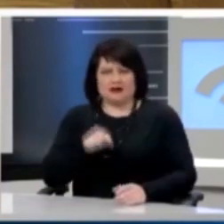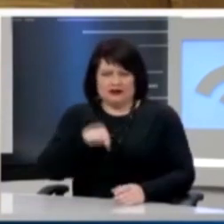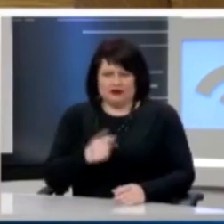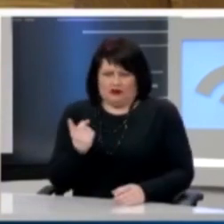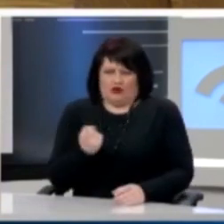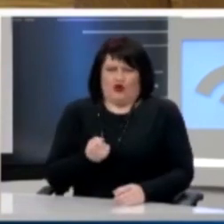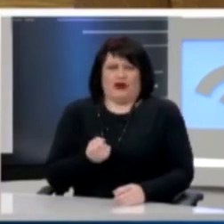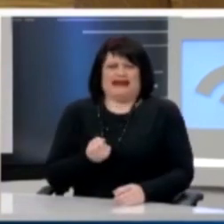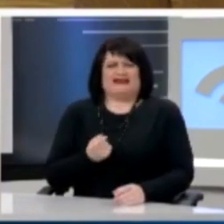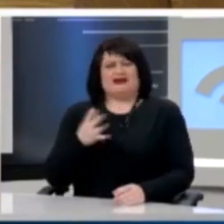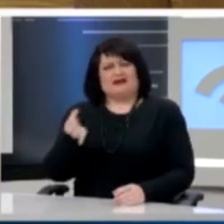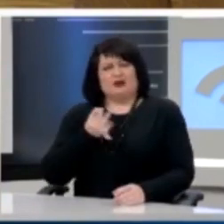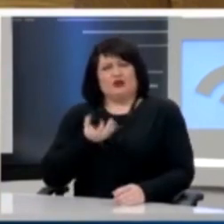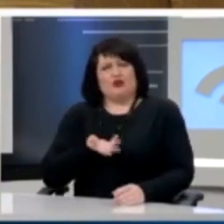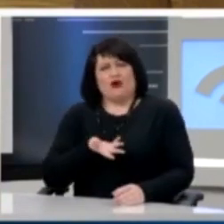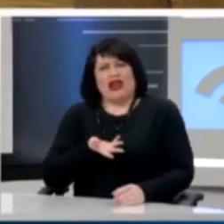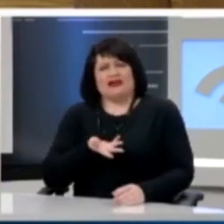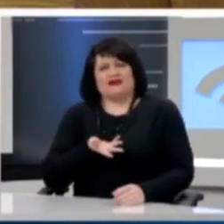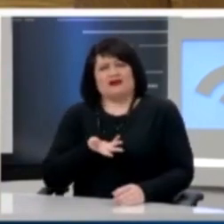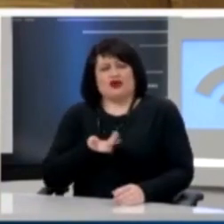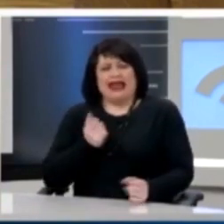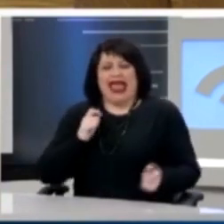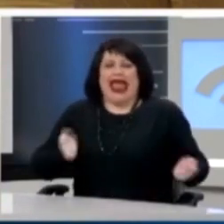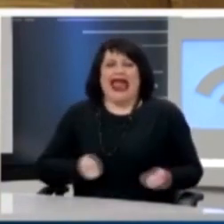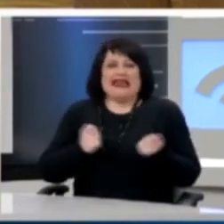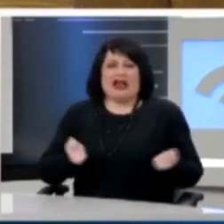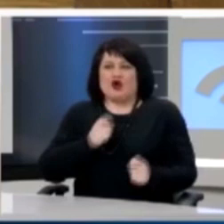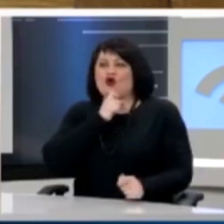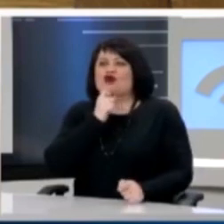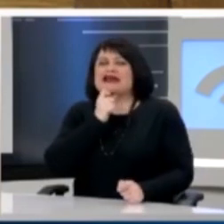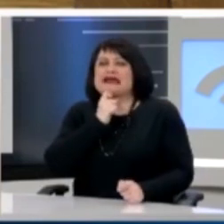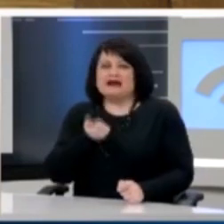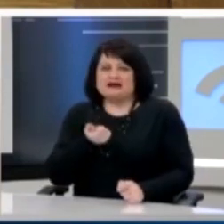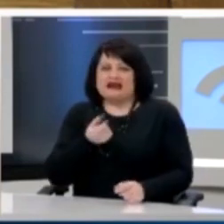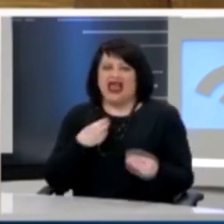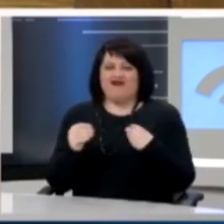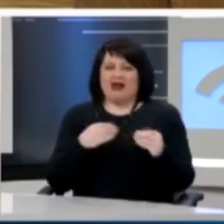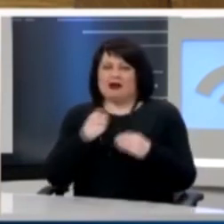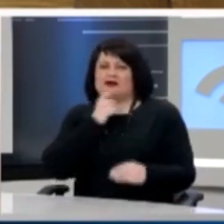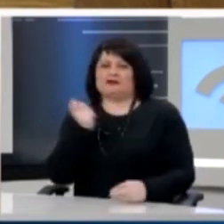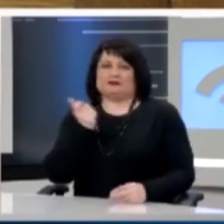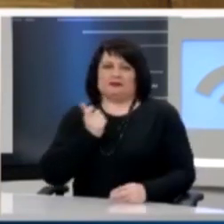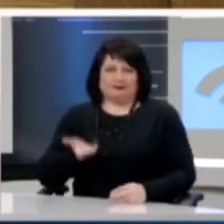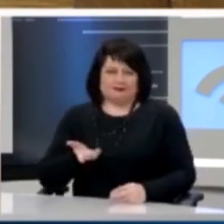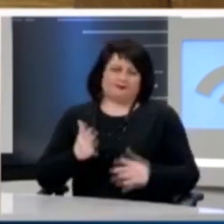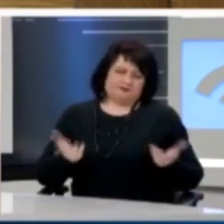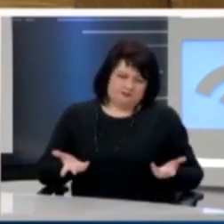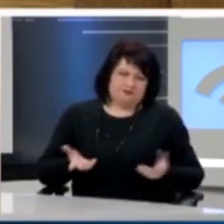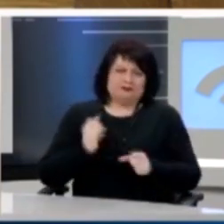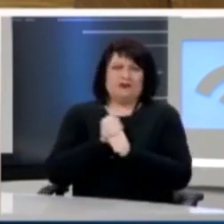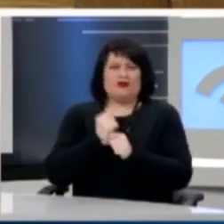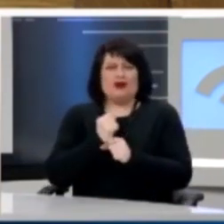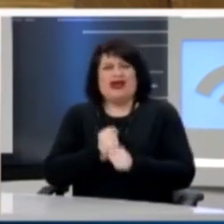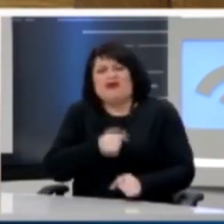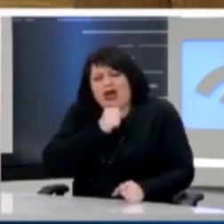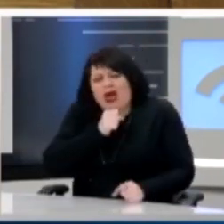Προκλητικά μιλάτε για ενεργό γύρανση και ευέλικτη συνταξιοδότηση, δηλαδή να δουλεύουμε